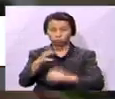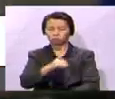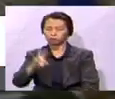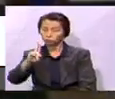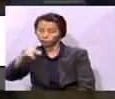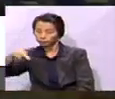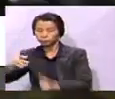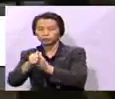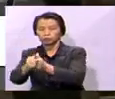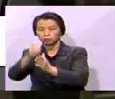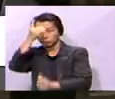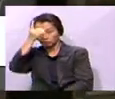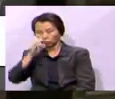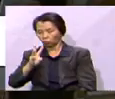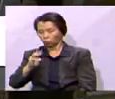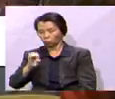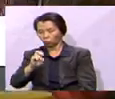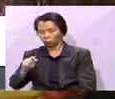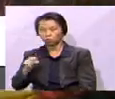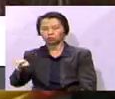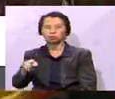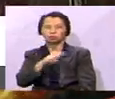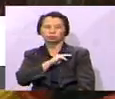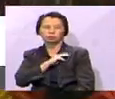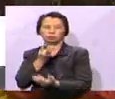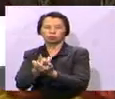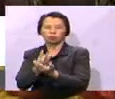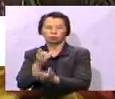Manakala UPP dipimpin Datuk Seri Wong Soon Koh yang juga Menteri Keuangan Kedua.